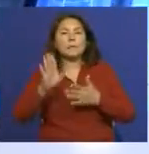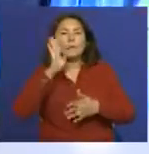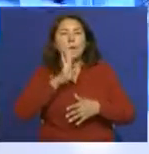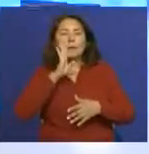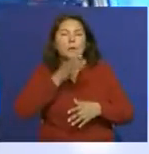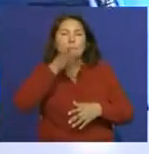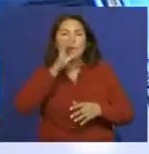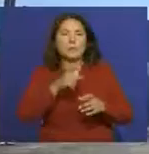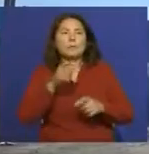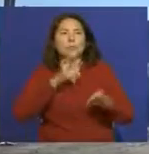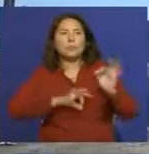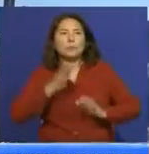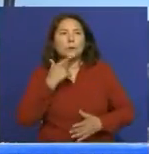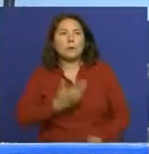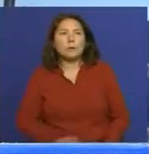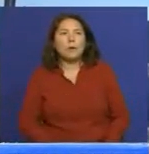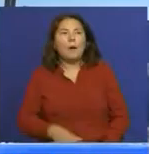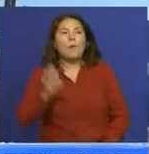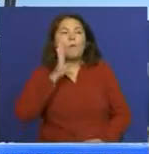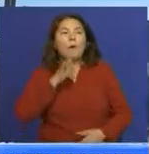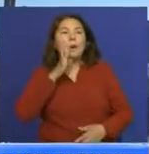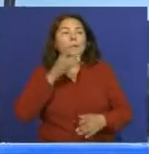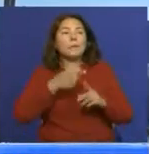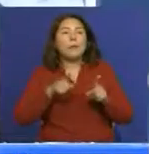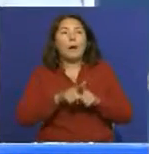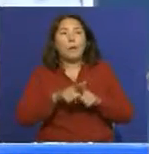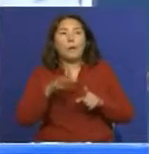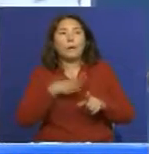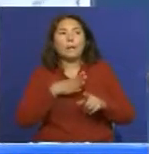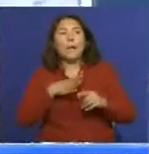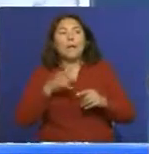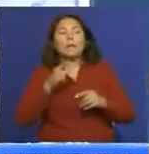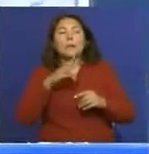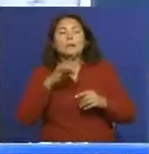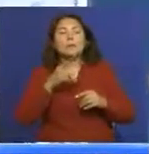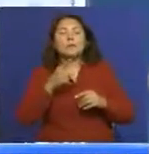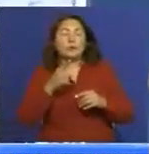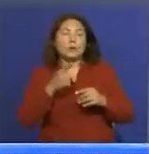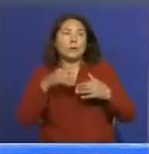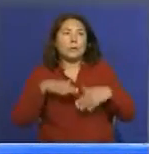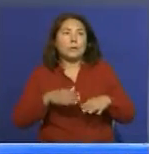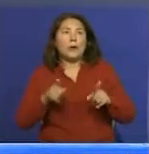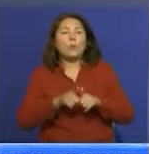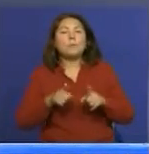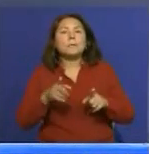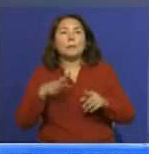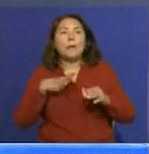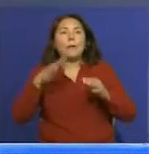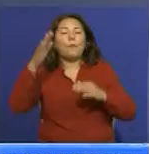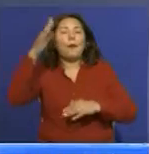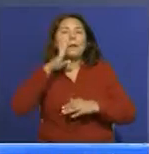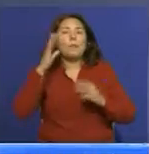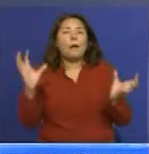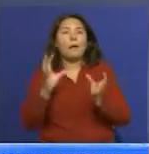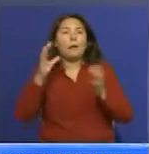қамтиды деп күтілуде. Қаламыздағы су тапшылығына байланысты қолға алынған мәселе оң шешім тауып, ел игіліне осындай алып қазандықтар